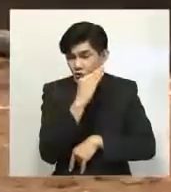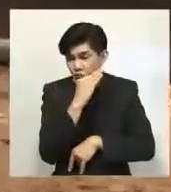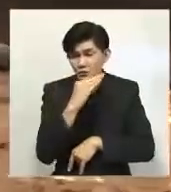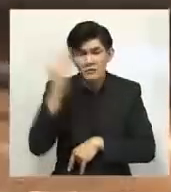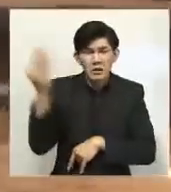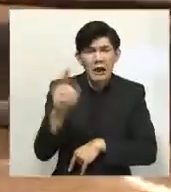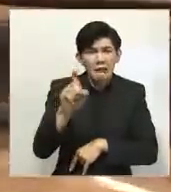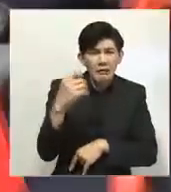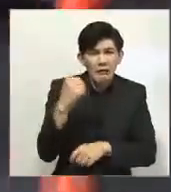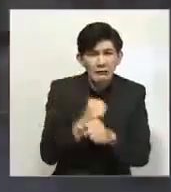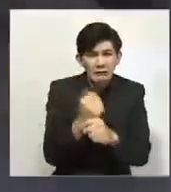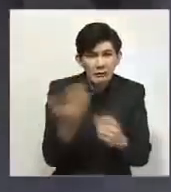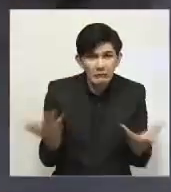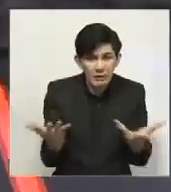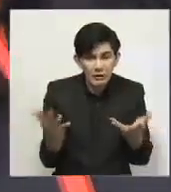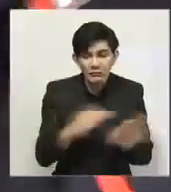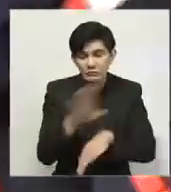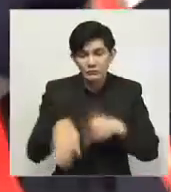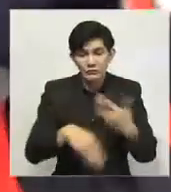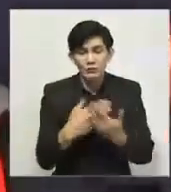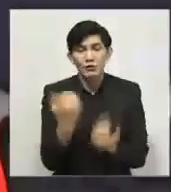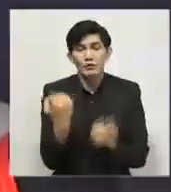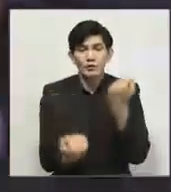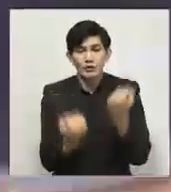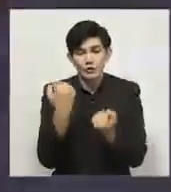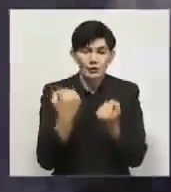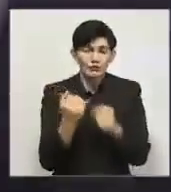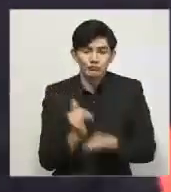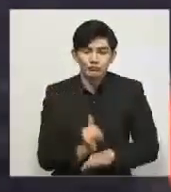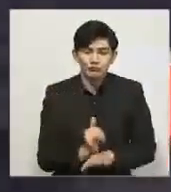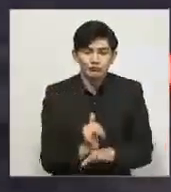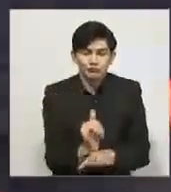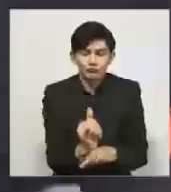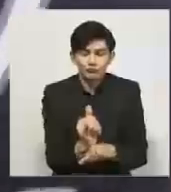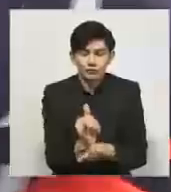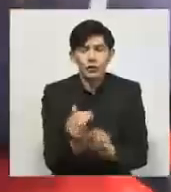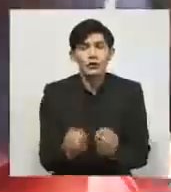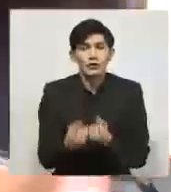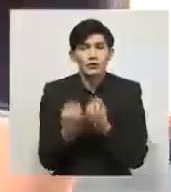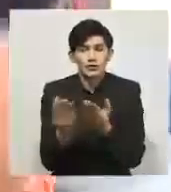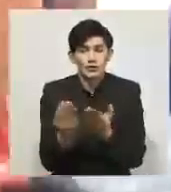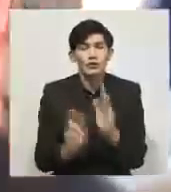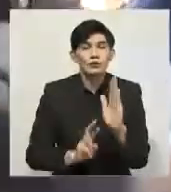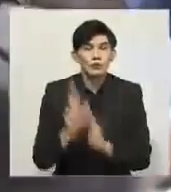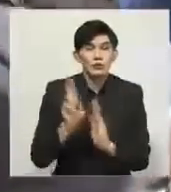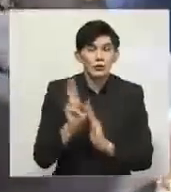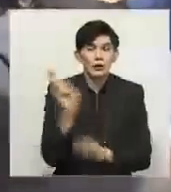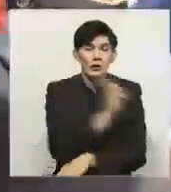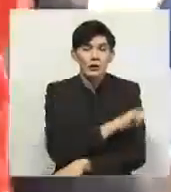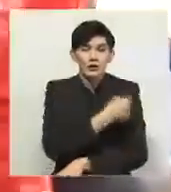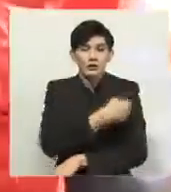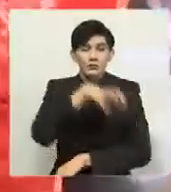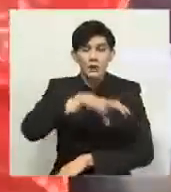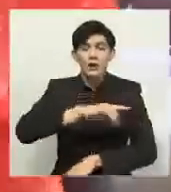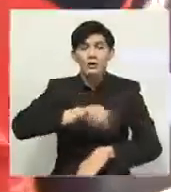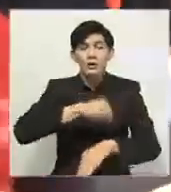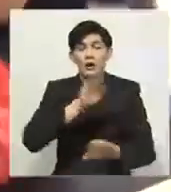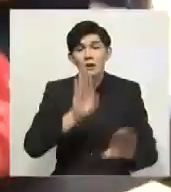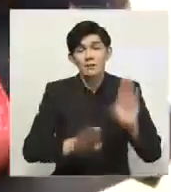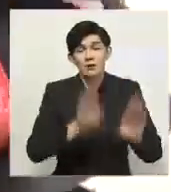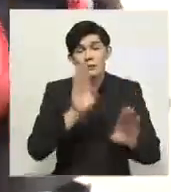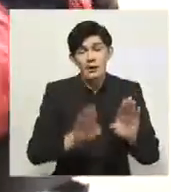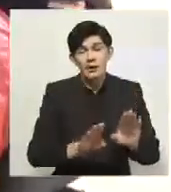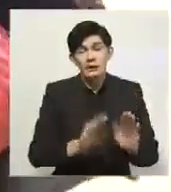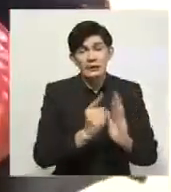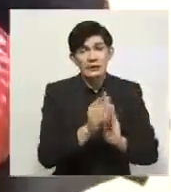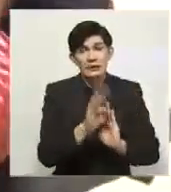จจะต้องนำผู้ได้รับบาดเจ็บเดินทางโดยรถพยาบาลส่งต่อไปที่โรงพยาบาลเชียงรายประชานุเคราะห์ใช้เวลาอย่างต่ำไม่